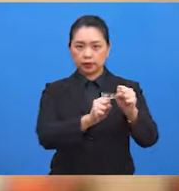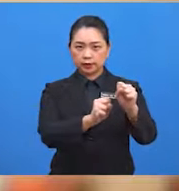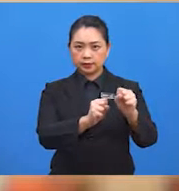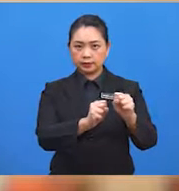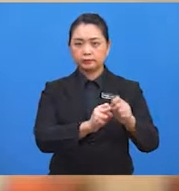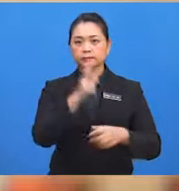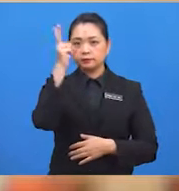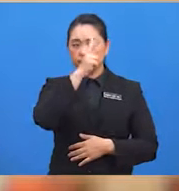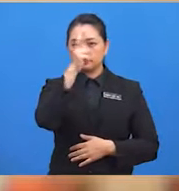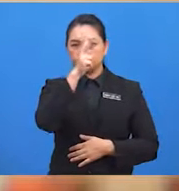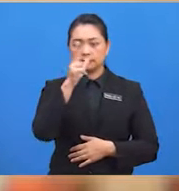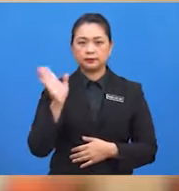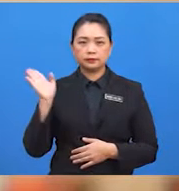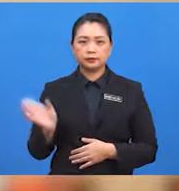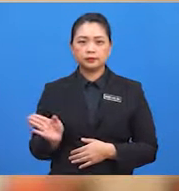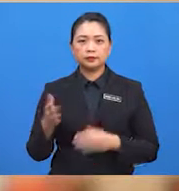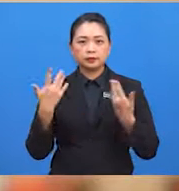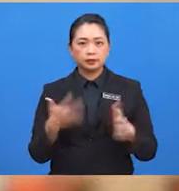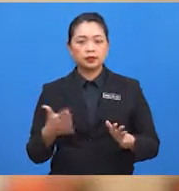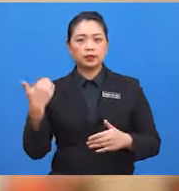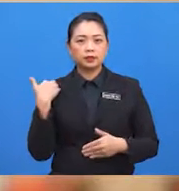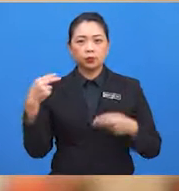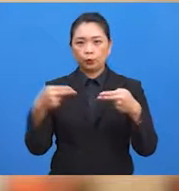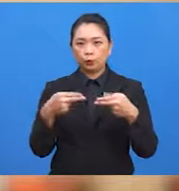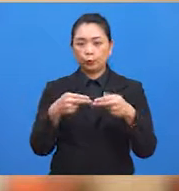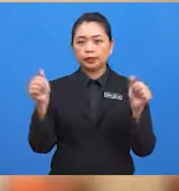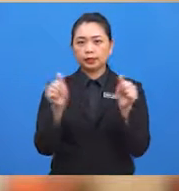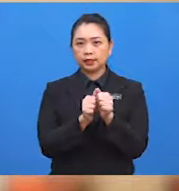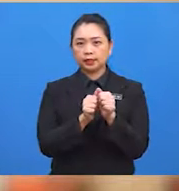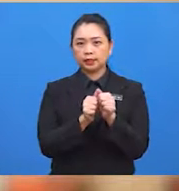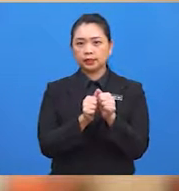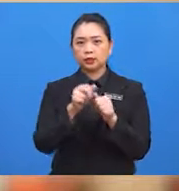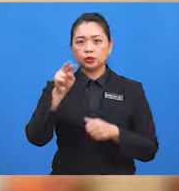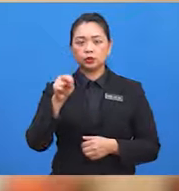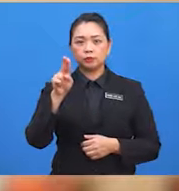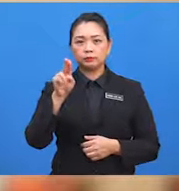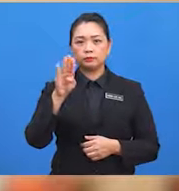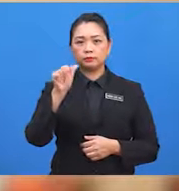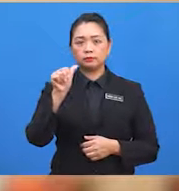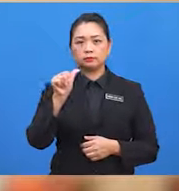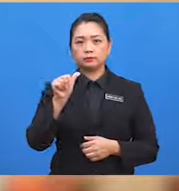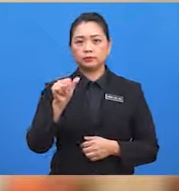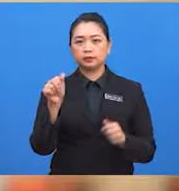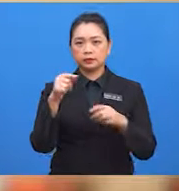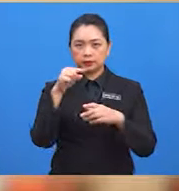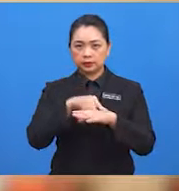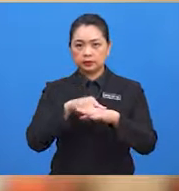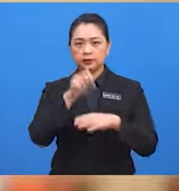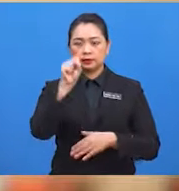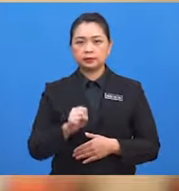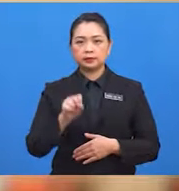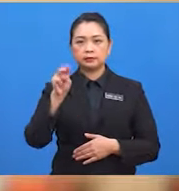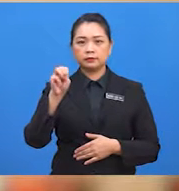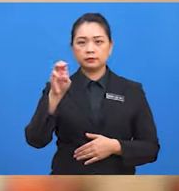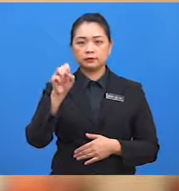Kerajaan Pertengahan telah mengadakan hubungan dengan Nubia di selatan Mesir.